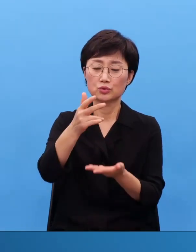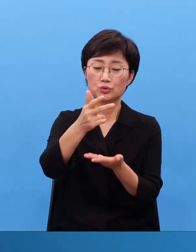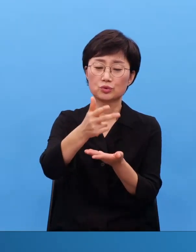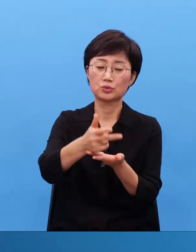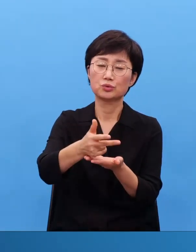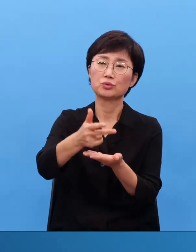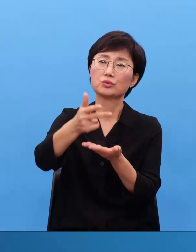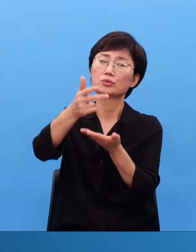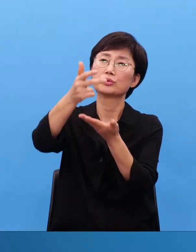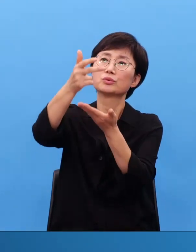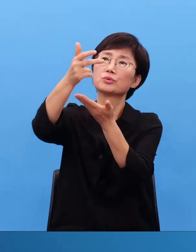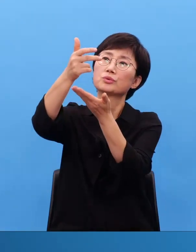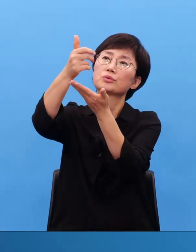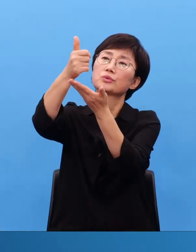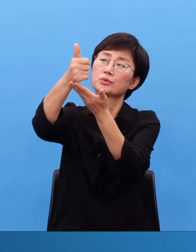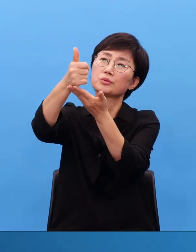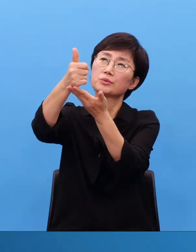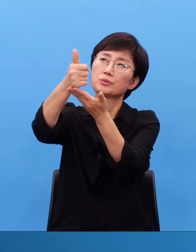주여